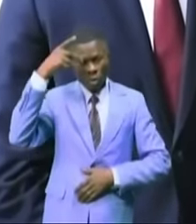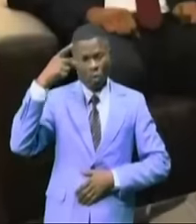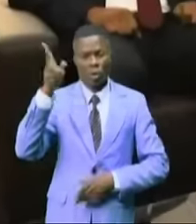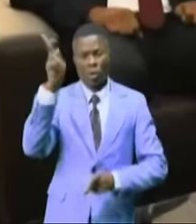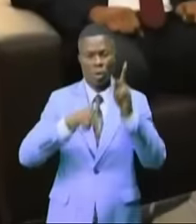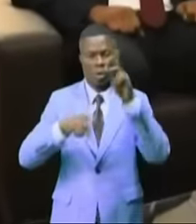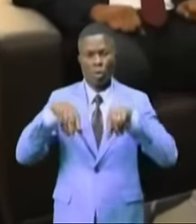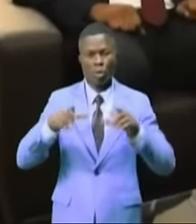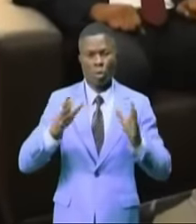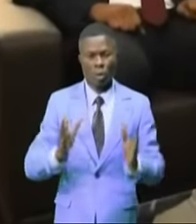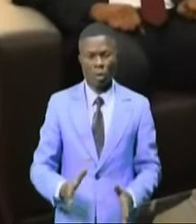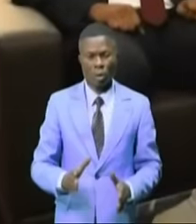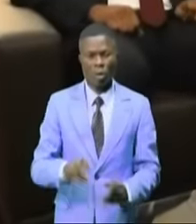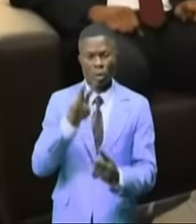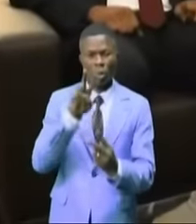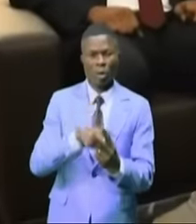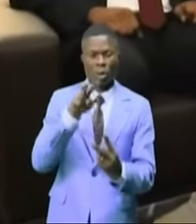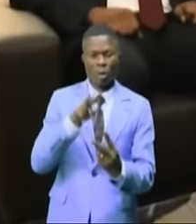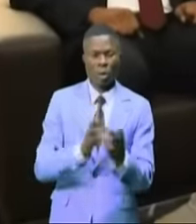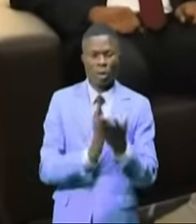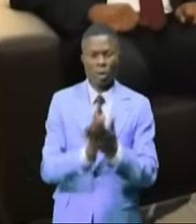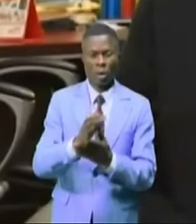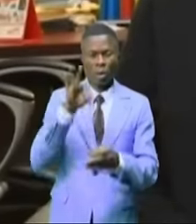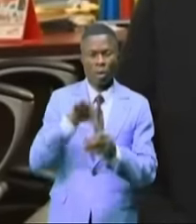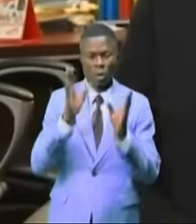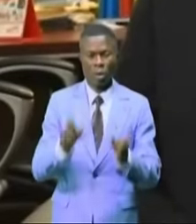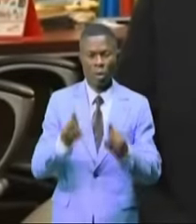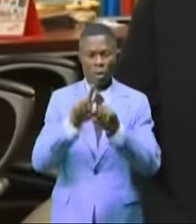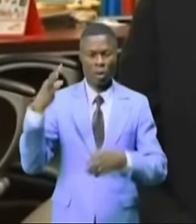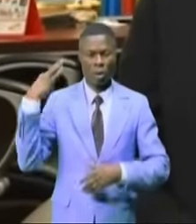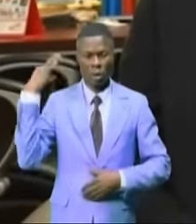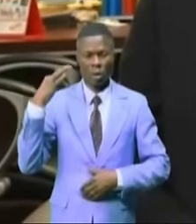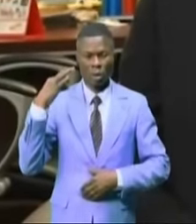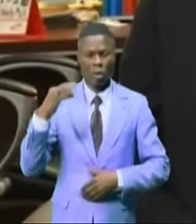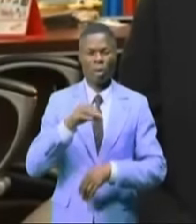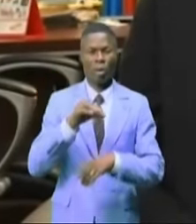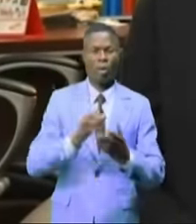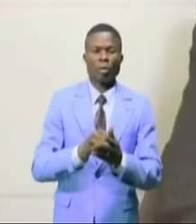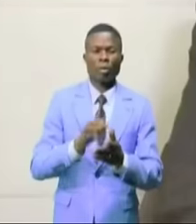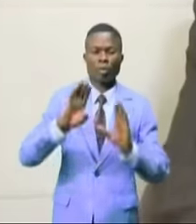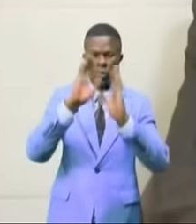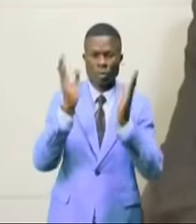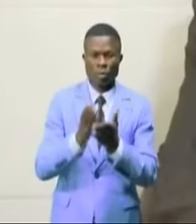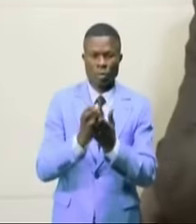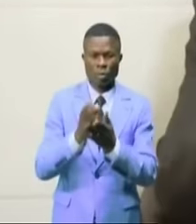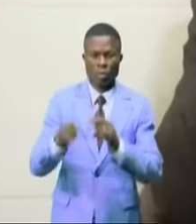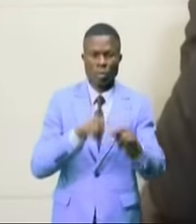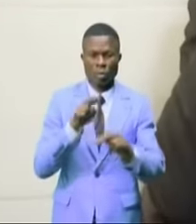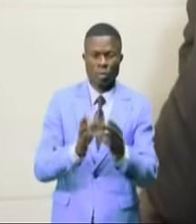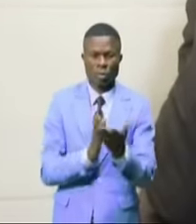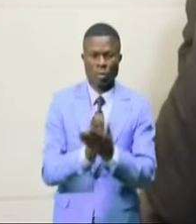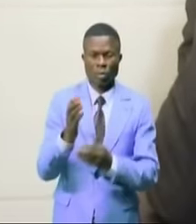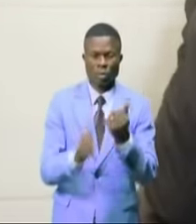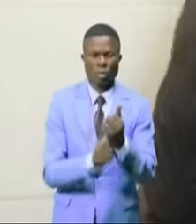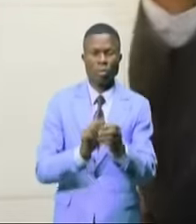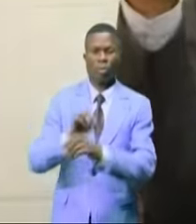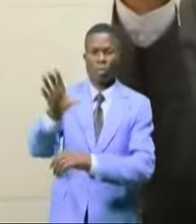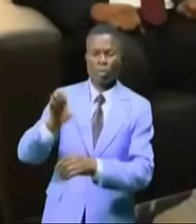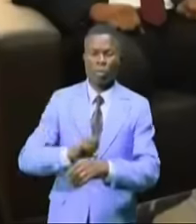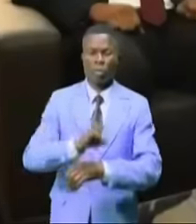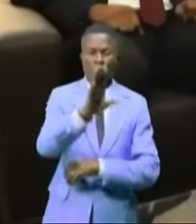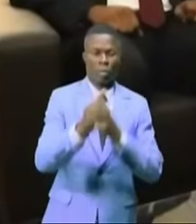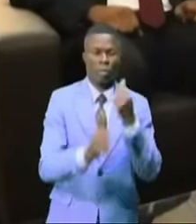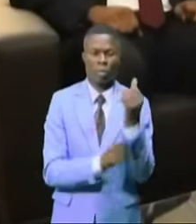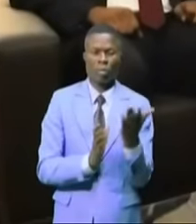citoyens congolais. Garantir les droits des électeurs et des candidats, la Commission nationale des droits de l'homme va déployer des moniteurs des droits de